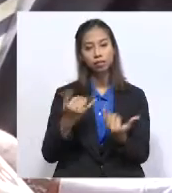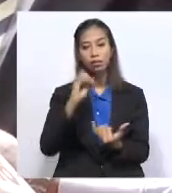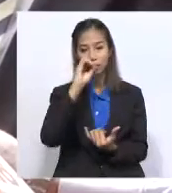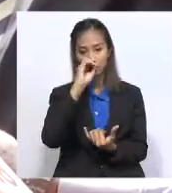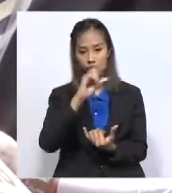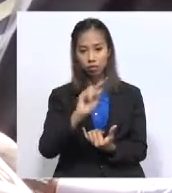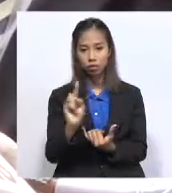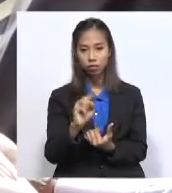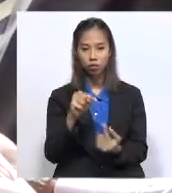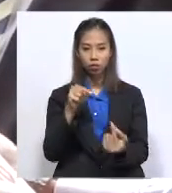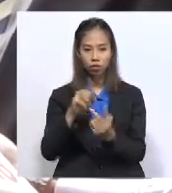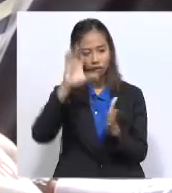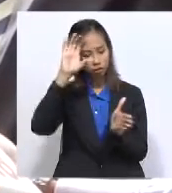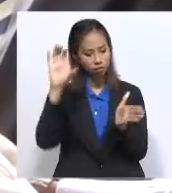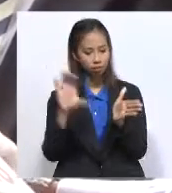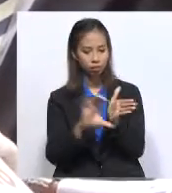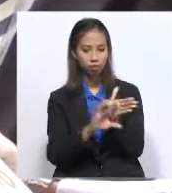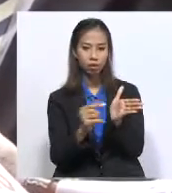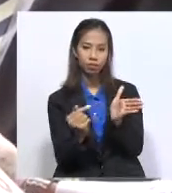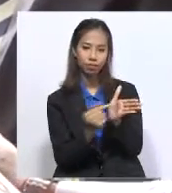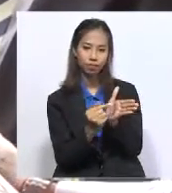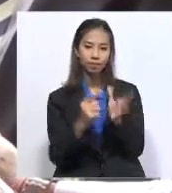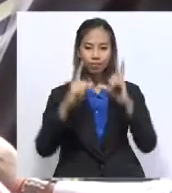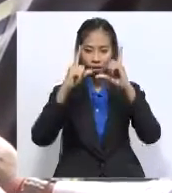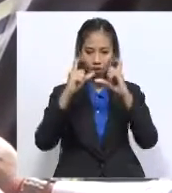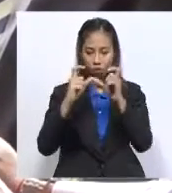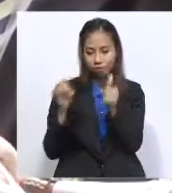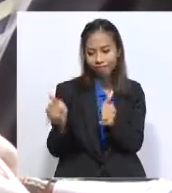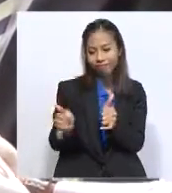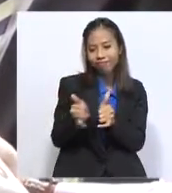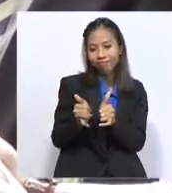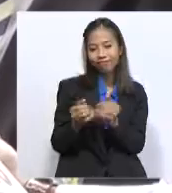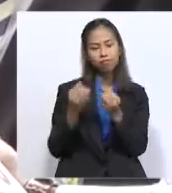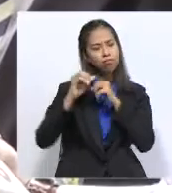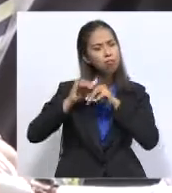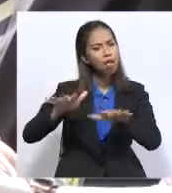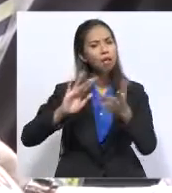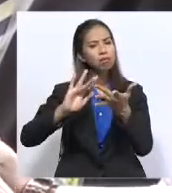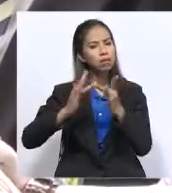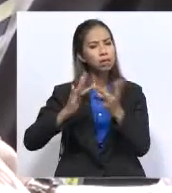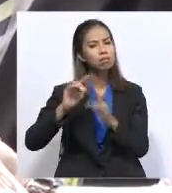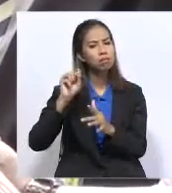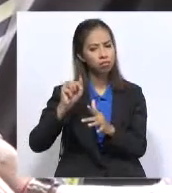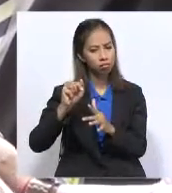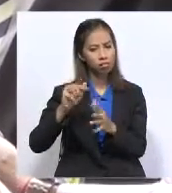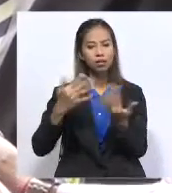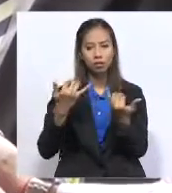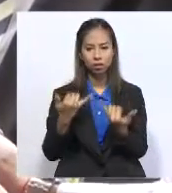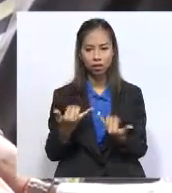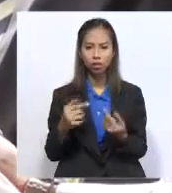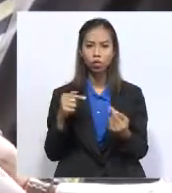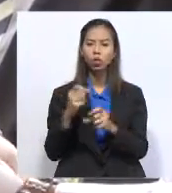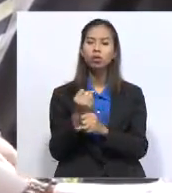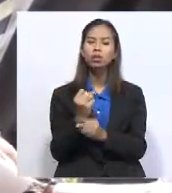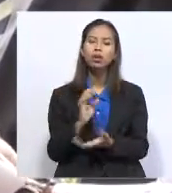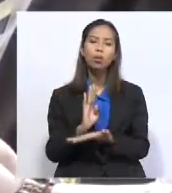งนะครับกรณีภาพถ่ายกับอดีตพระพุทธอิสระที่เผยแพร่ในสื่อโซเชียลมีเดียก็เป็นการไปร่วมง